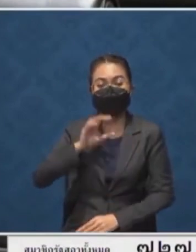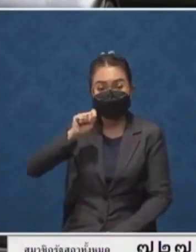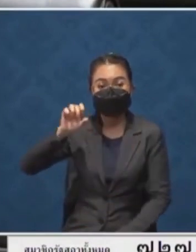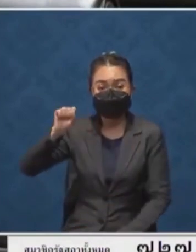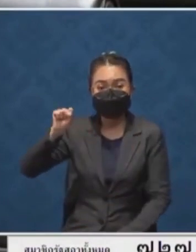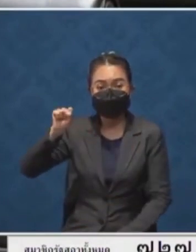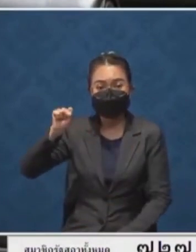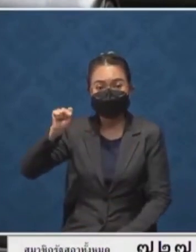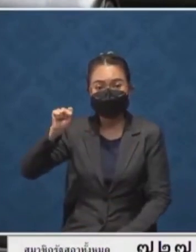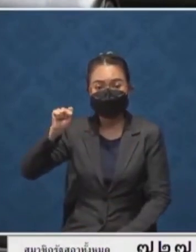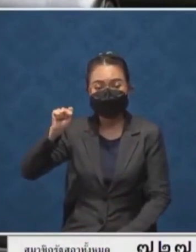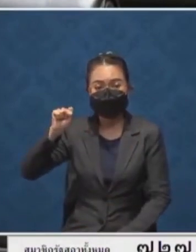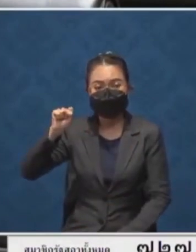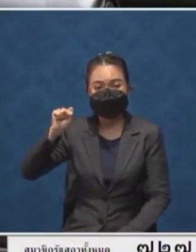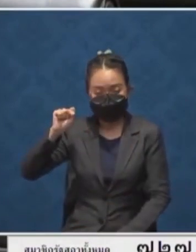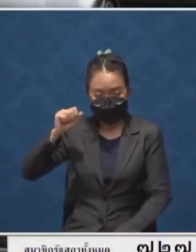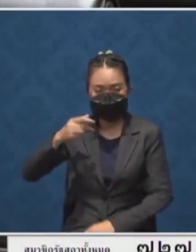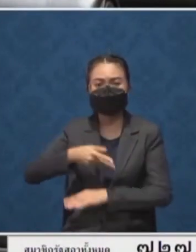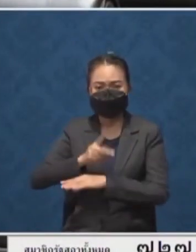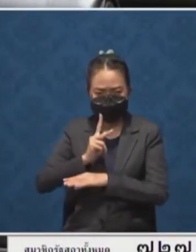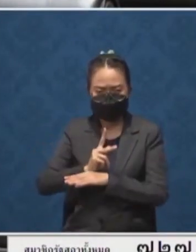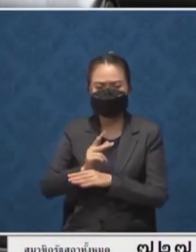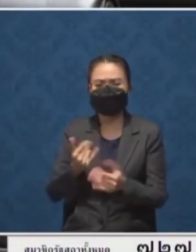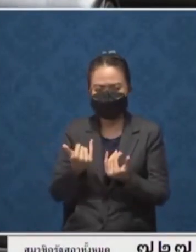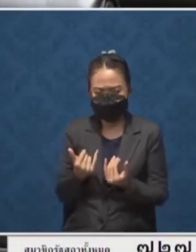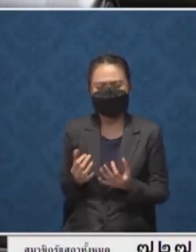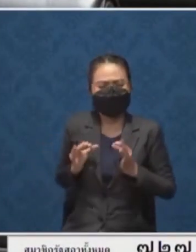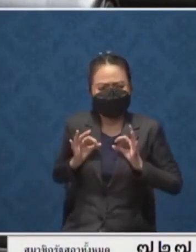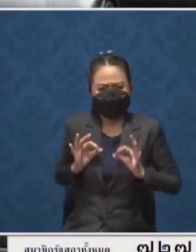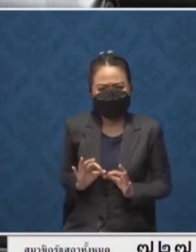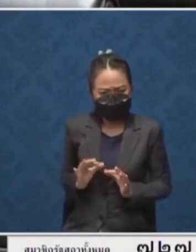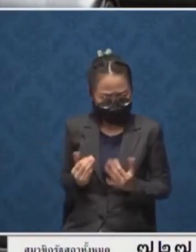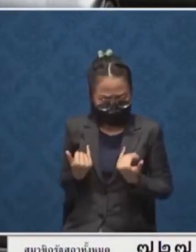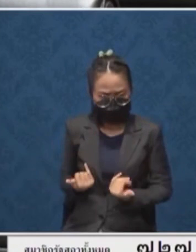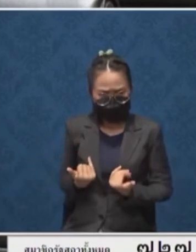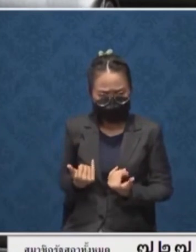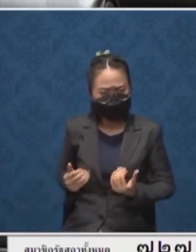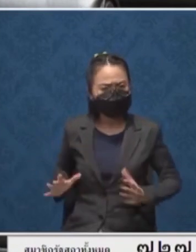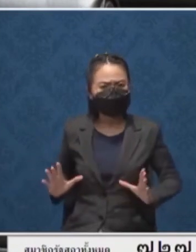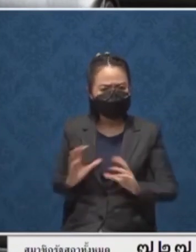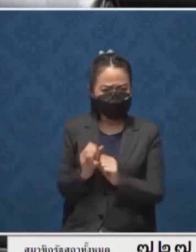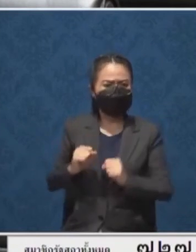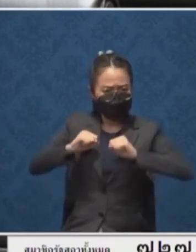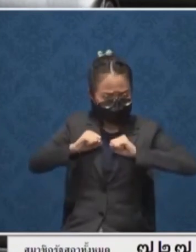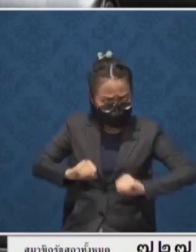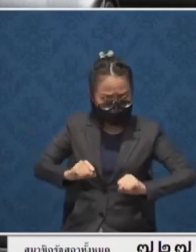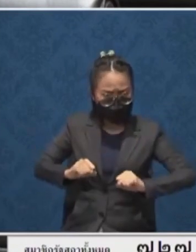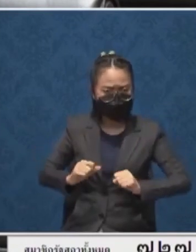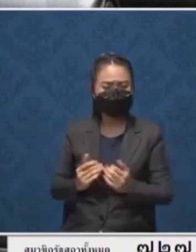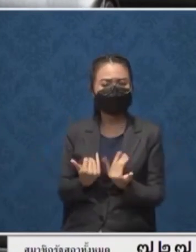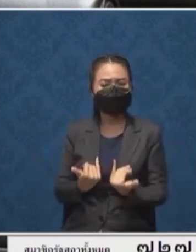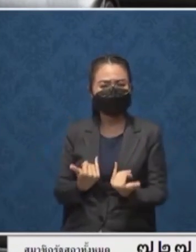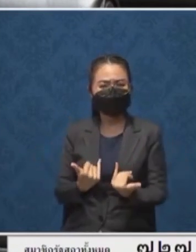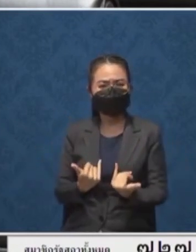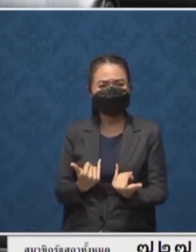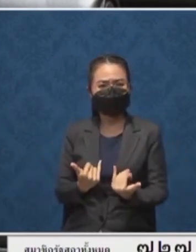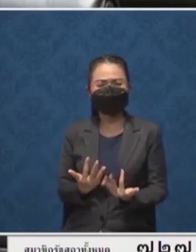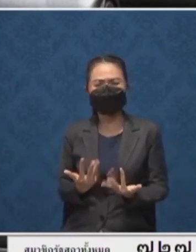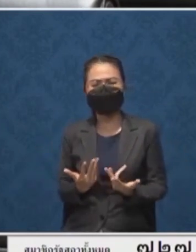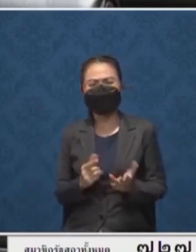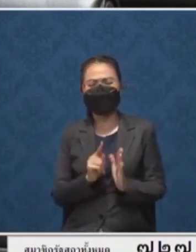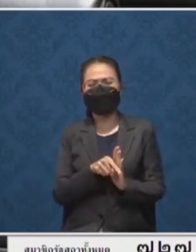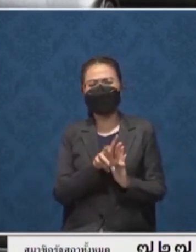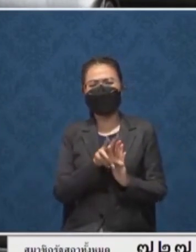าท่านประธานควรจะตัดสินใจอย่างใดอย่างหนึ่งได้แล้วนะครับท่านรอเกิน30น